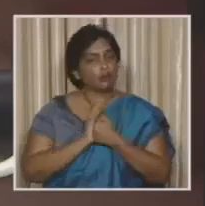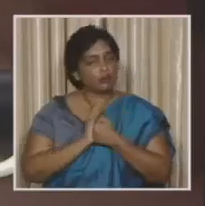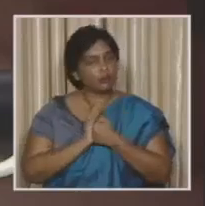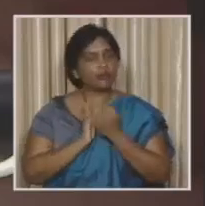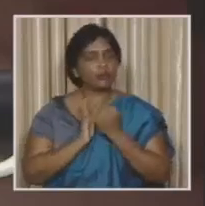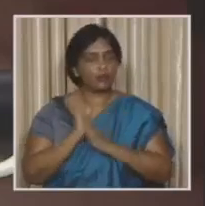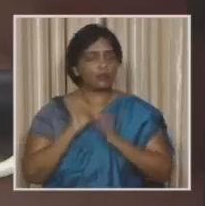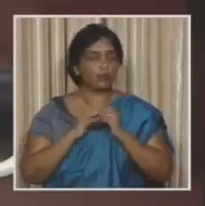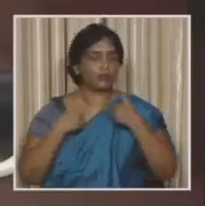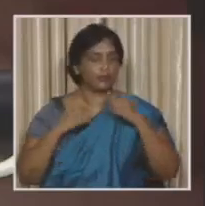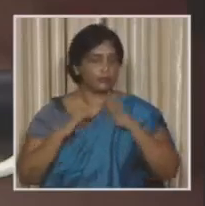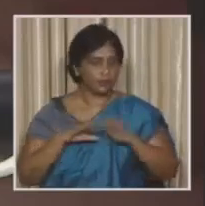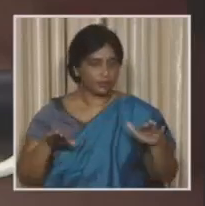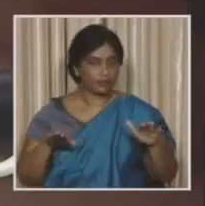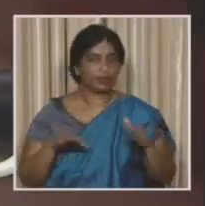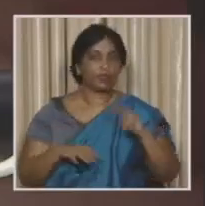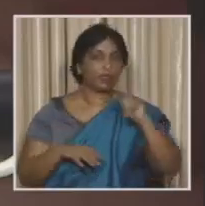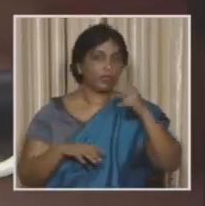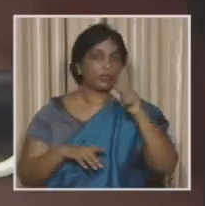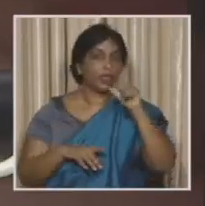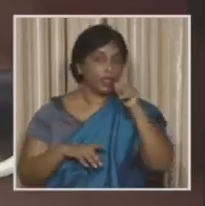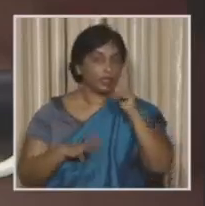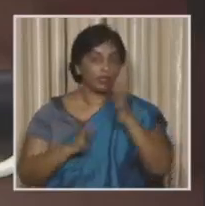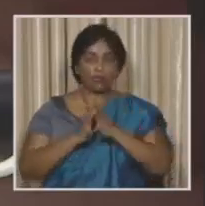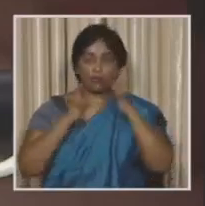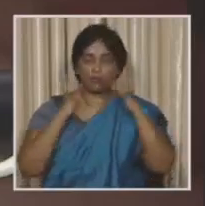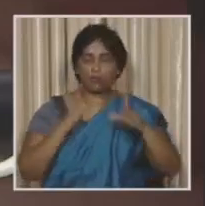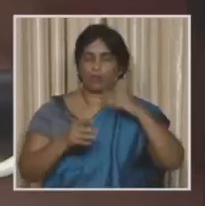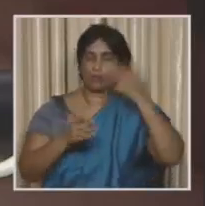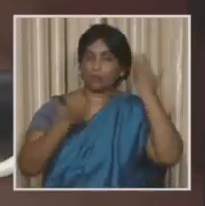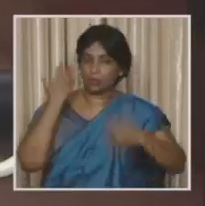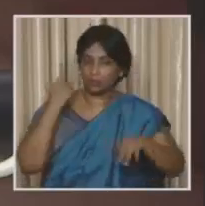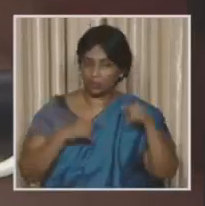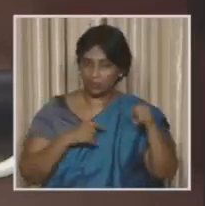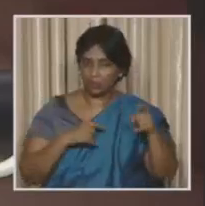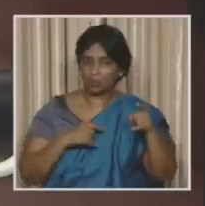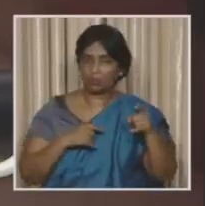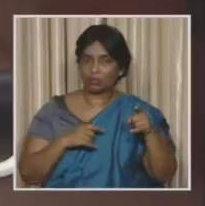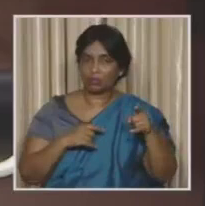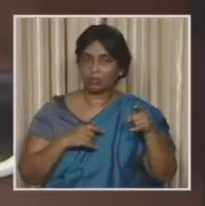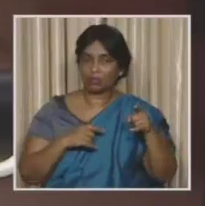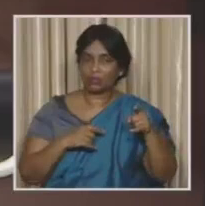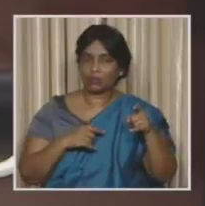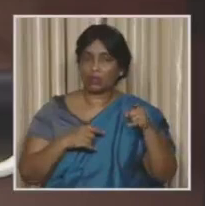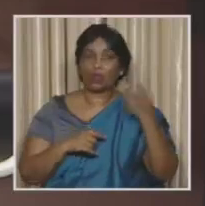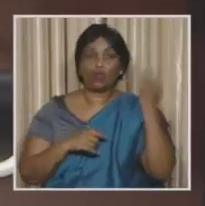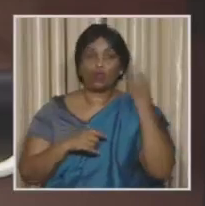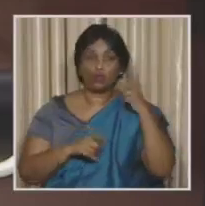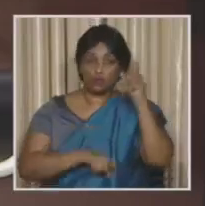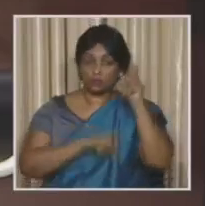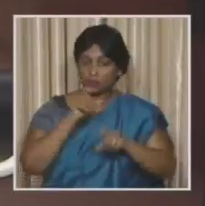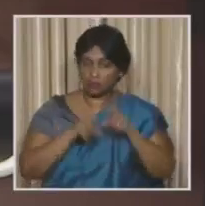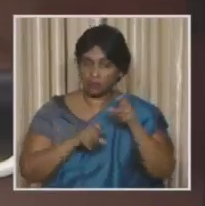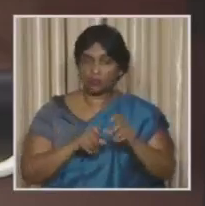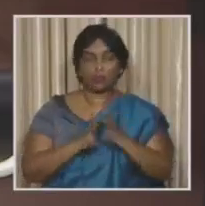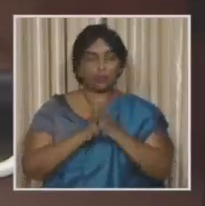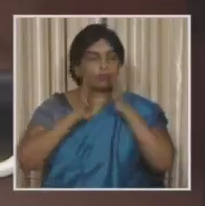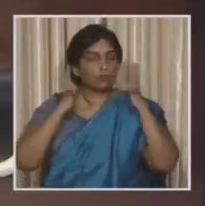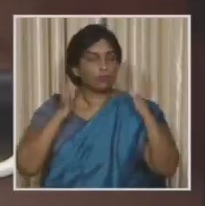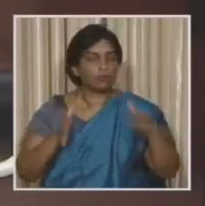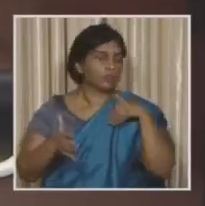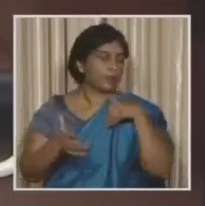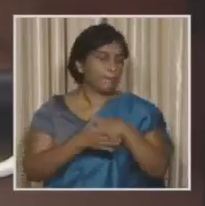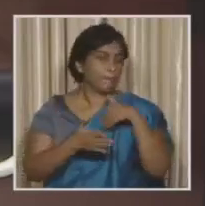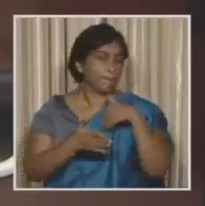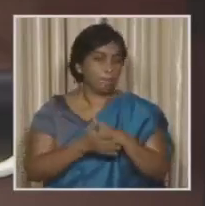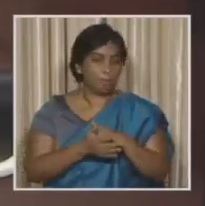අවසන් කරන්නේ 270කට ආසන්න ප්‍රමාණයක් ඝාතන වී තිබෙනවා. මුස්ලිම් ජනයා විශාල පීඩාවකට පත්